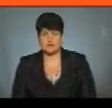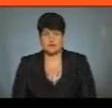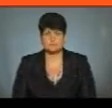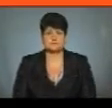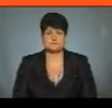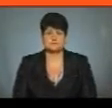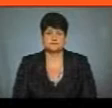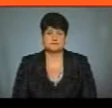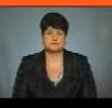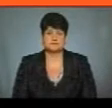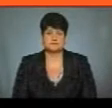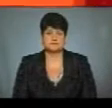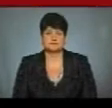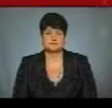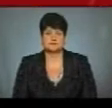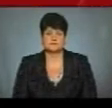жовтень.